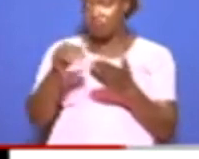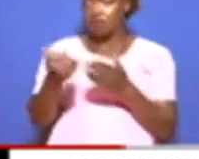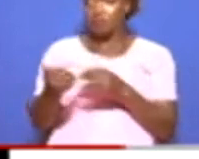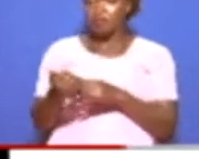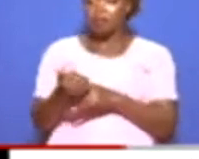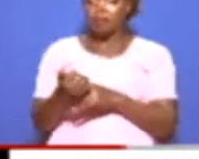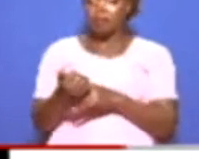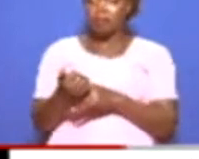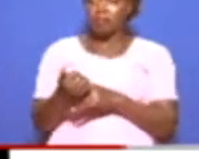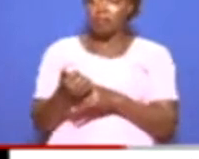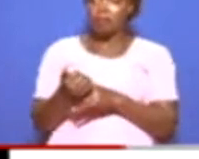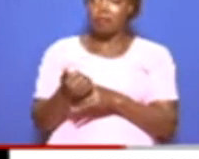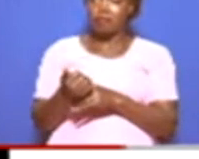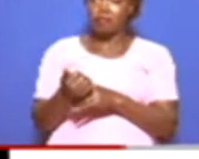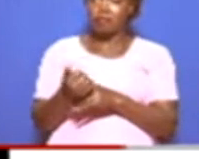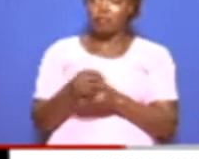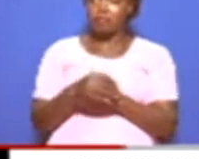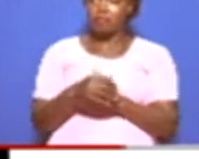Ndo paka sasa niko huko.